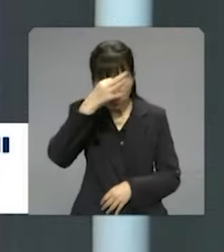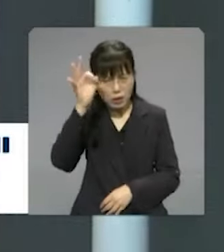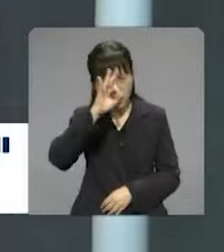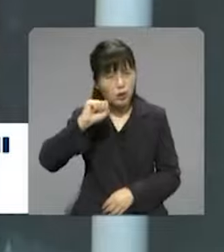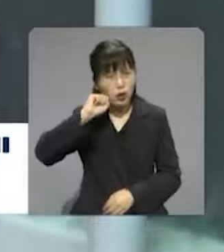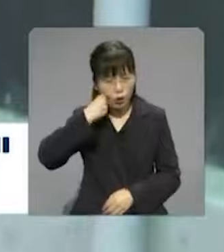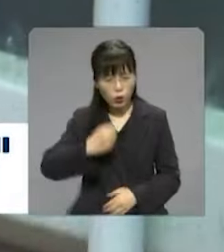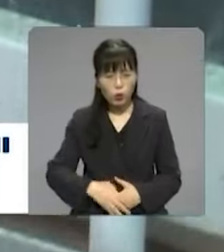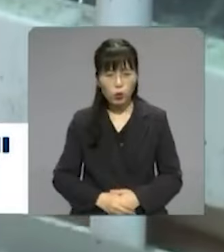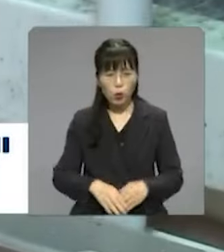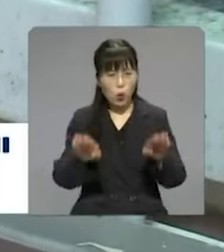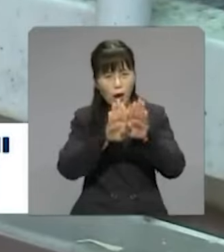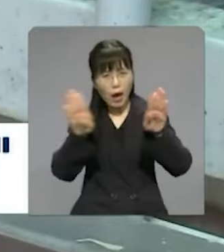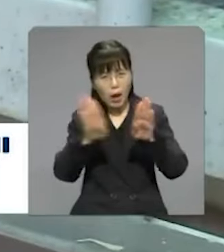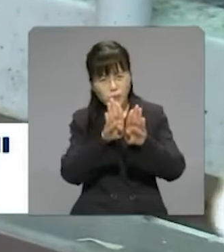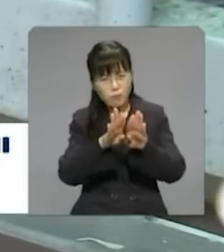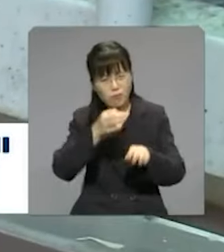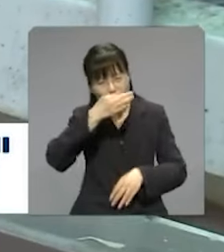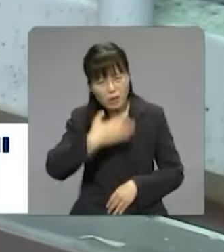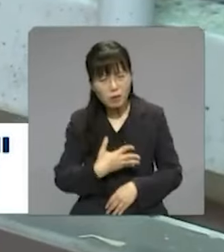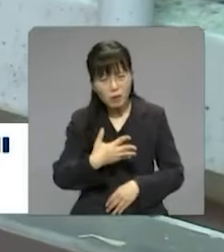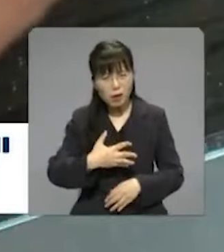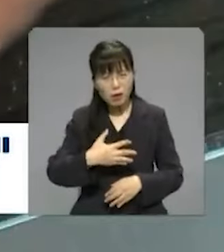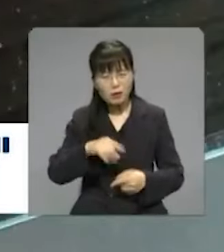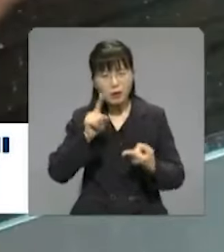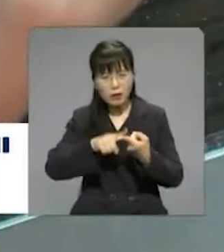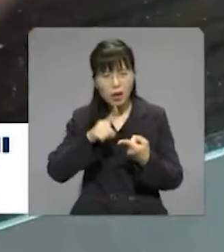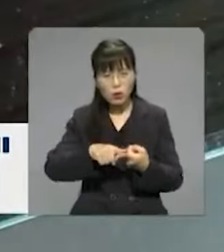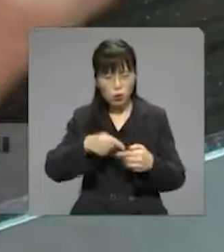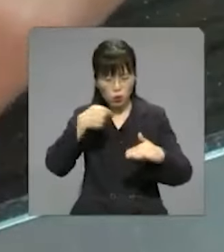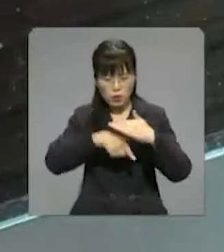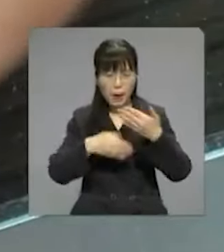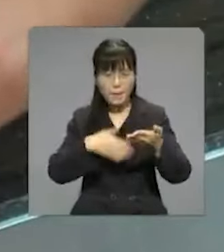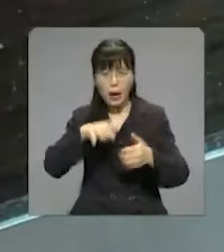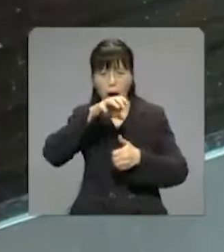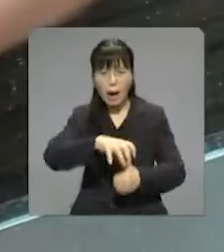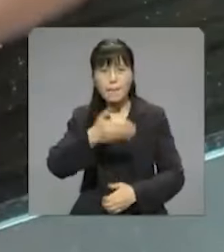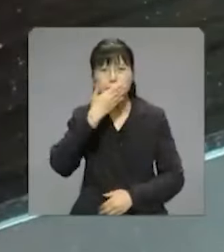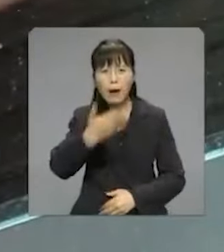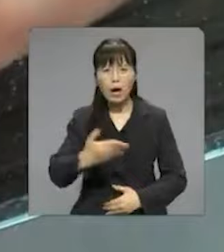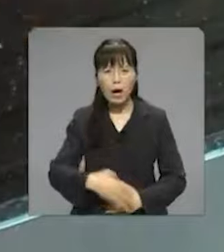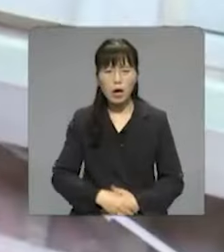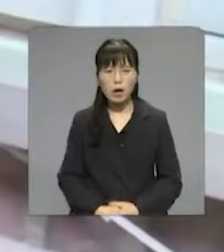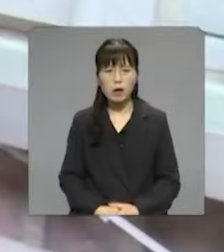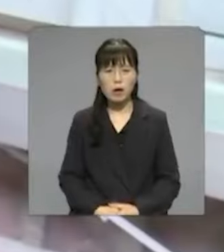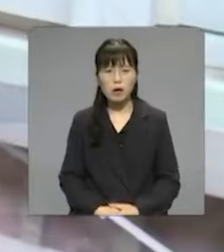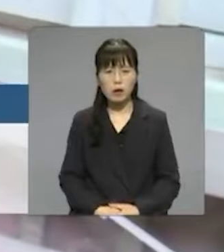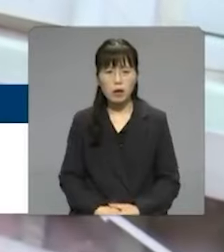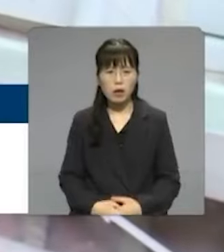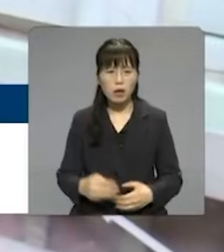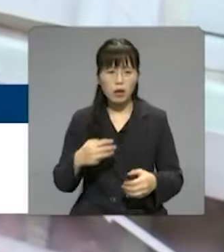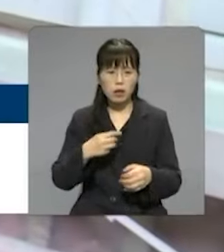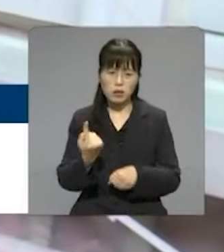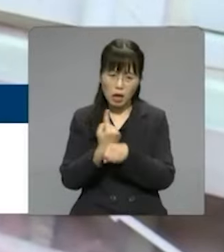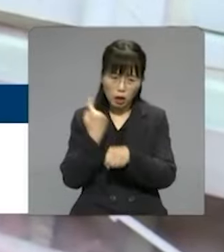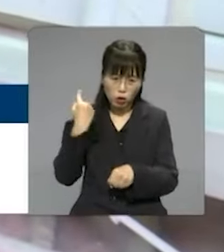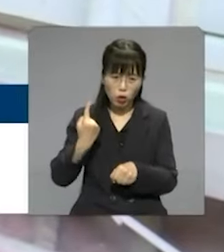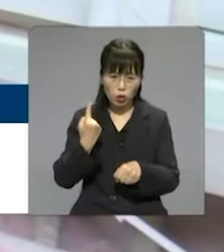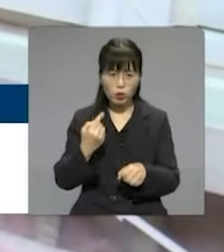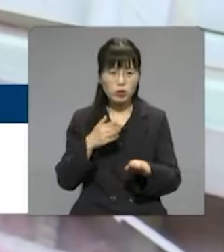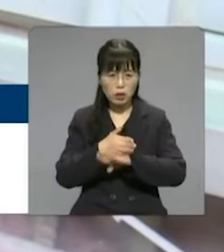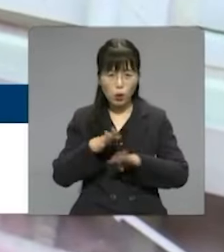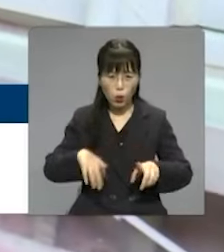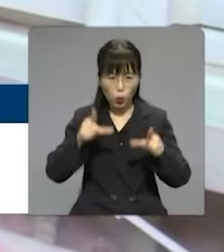찾아볼 수 없고 개폐 기능 조작이 힘들어 꼼짝없이 지하방에 갇힐 수밖에 없습니다. 작년 지나고 올해 해주는